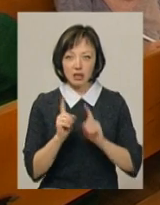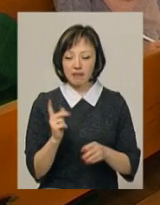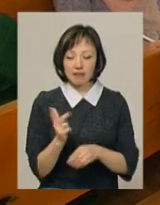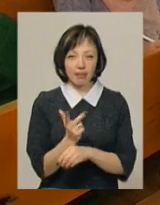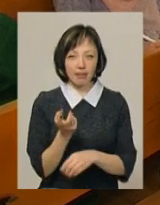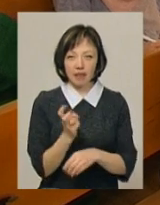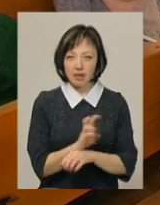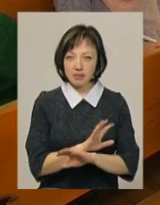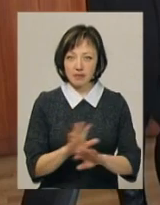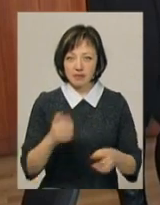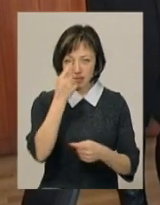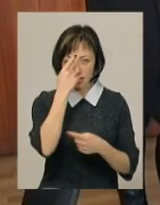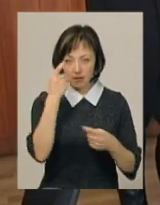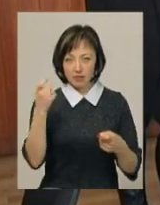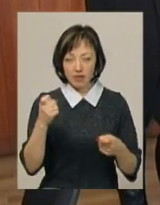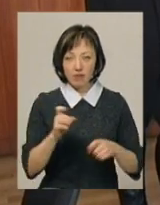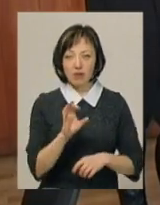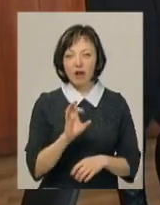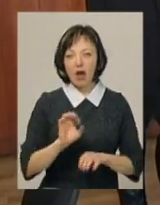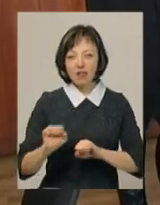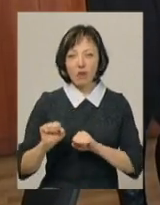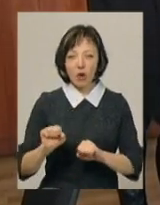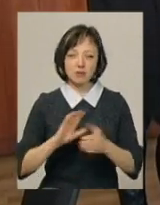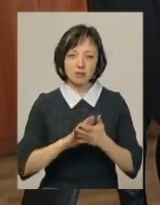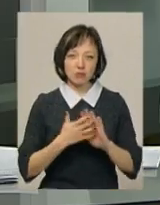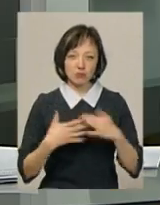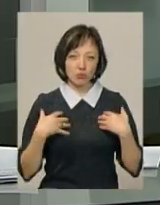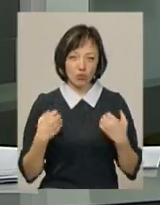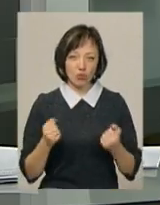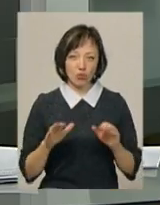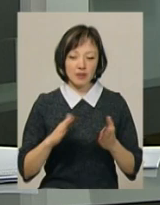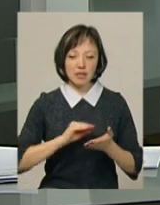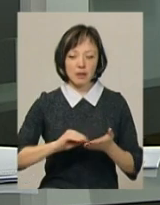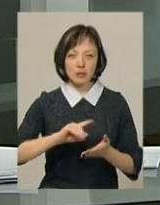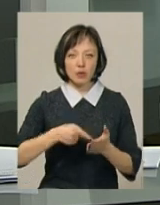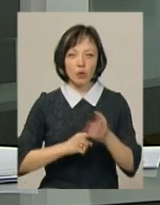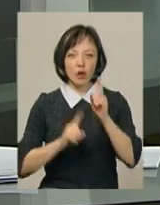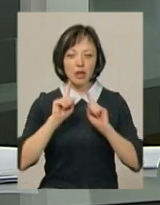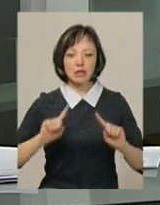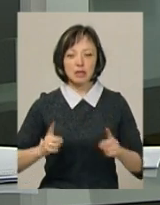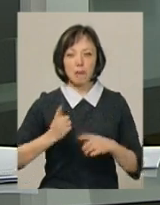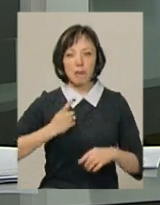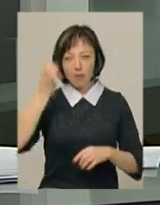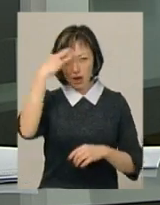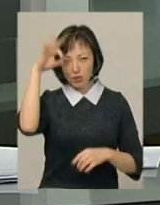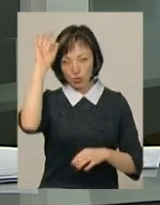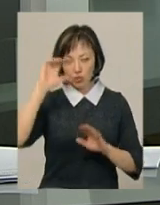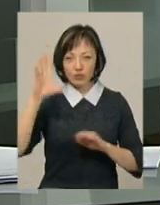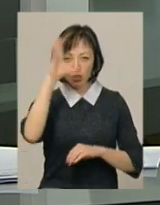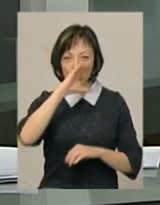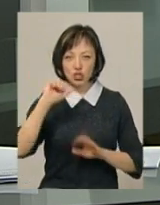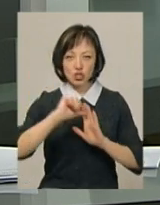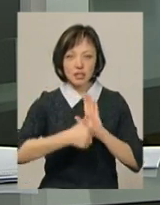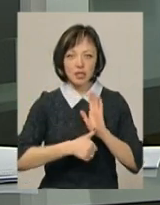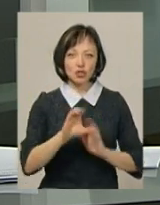з'явився. Як заявив Михайло Осташ, через стан здоров'я. Нагадаю, секретаря Хмельницької міської ради затримали патрульні в ніч проти 16